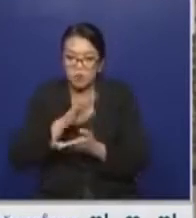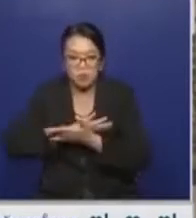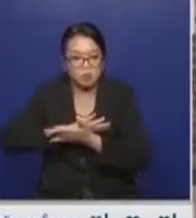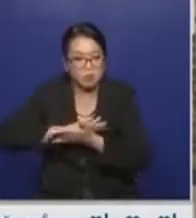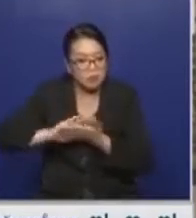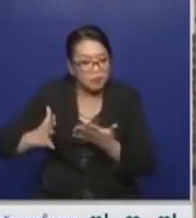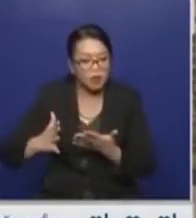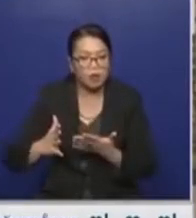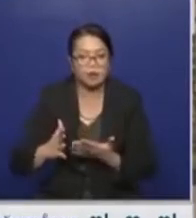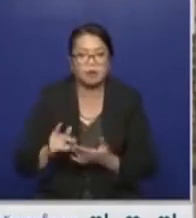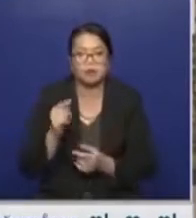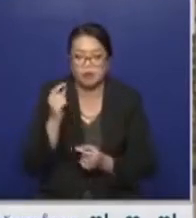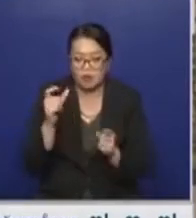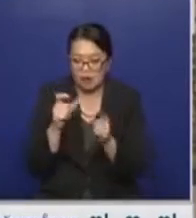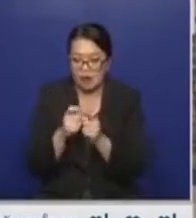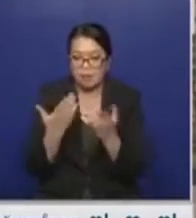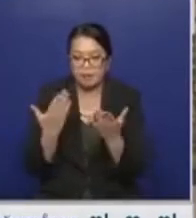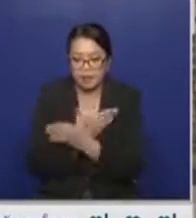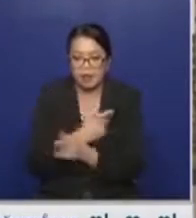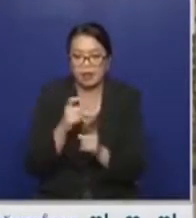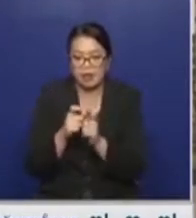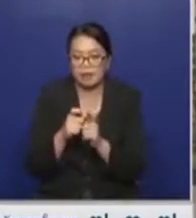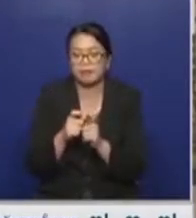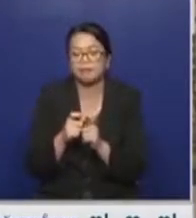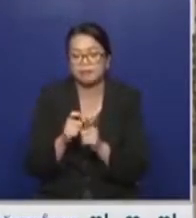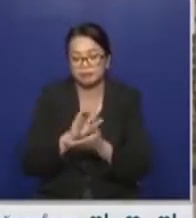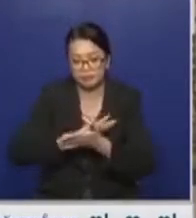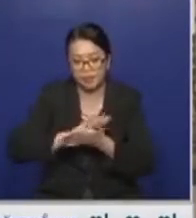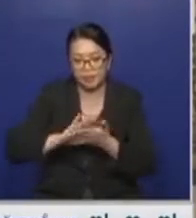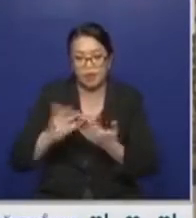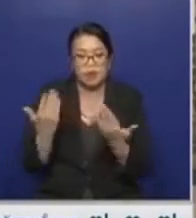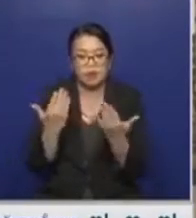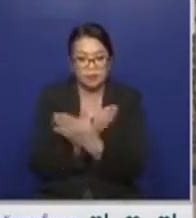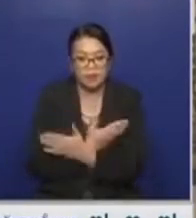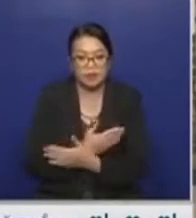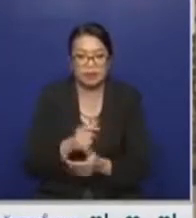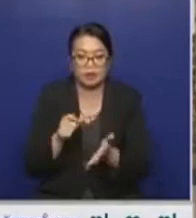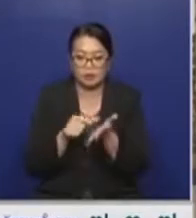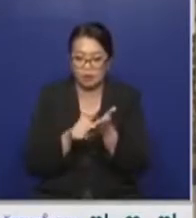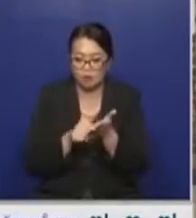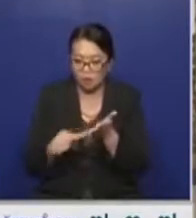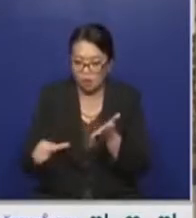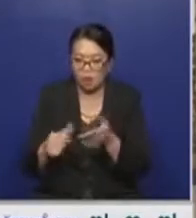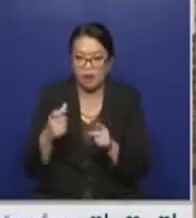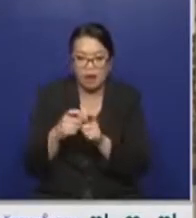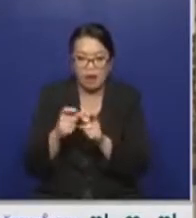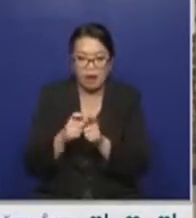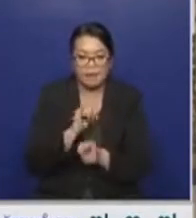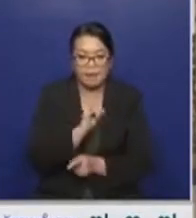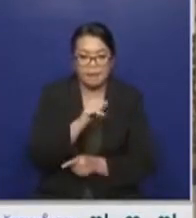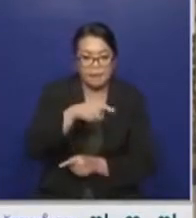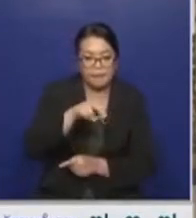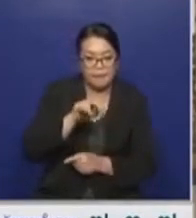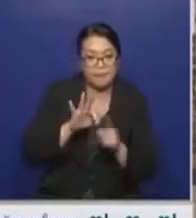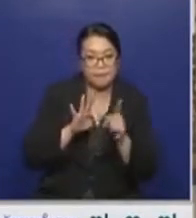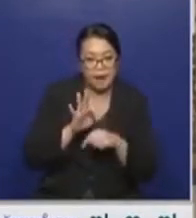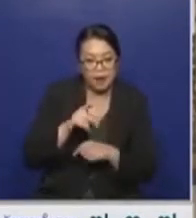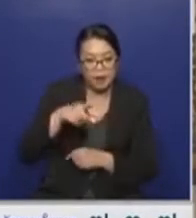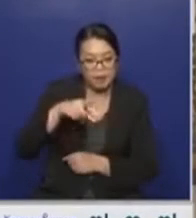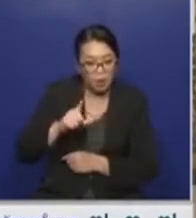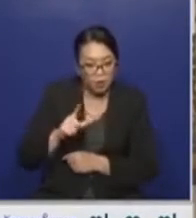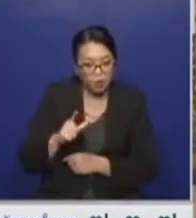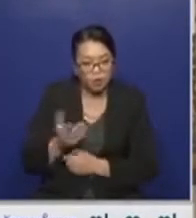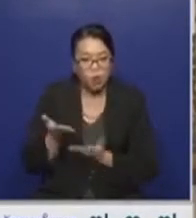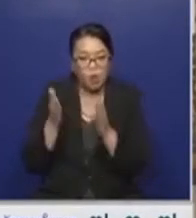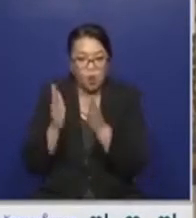ม ได้ค่ะ ขออย่าใช้คำนั้นนะครับก ็ เปลี่ยนแล้วก็ถอนคำที่ไพร่พลก็ดีคนรับใช้ก็ดีให้ถอนให้หมดครับ